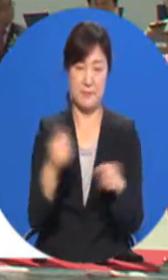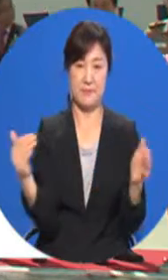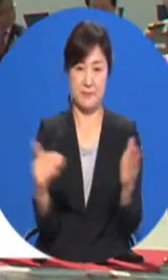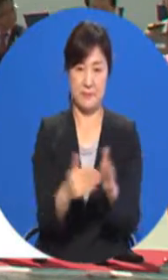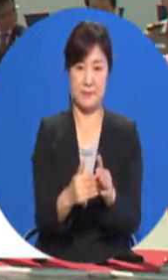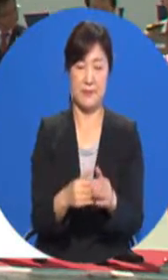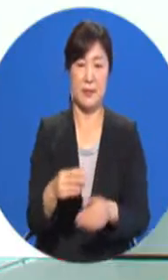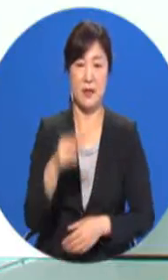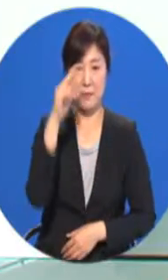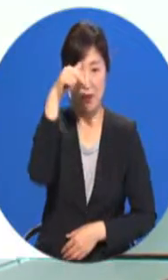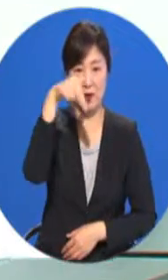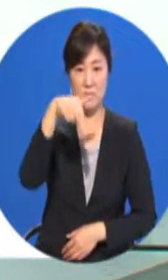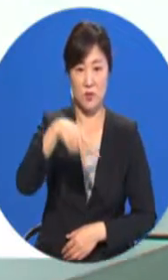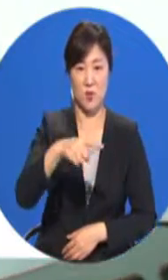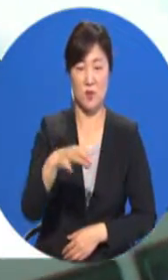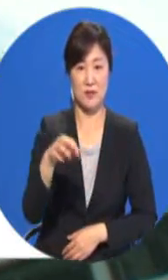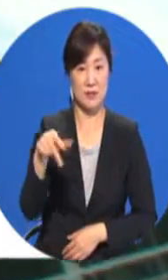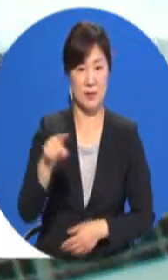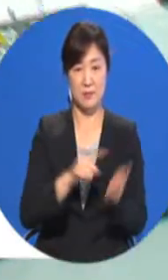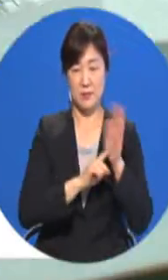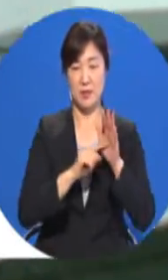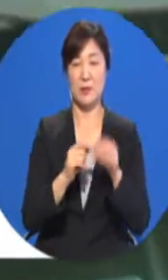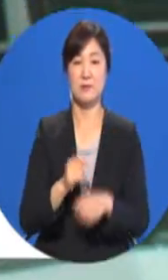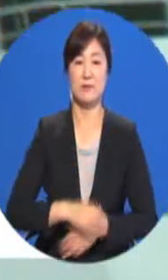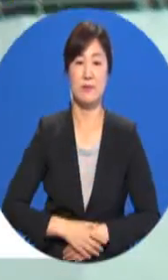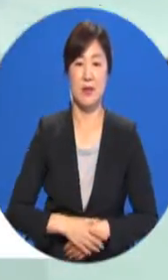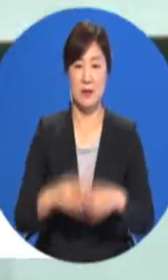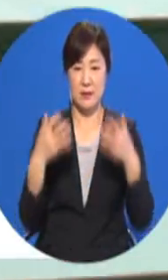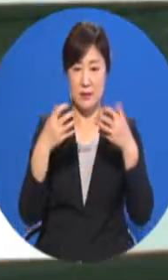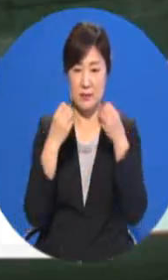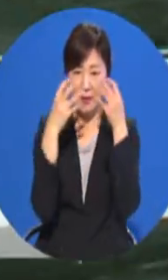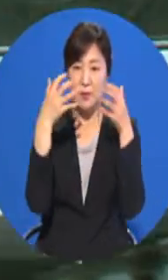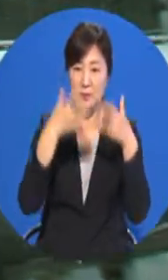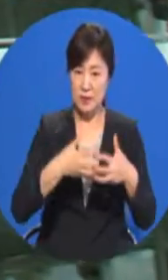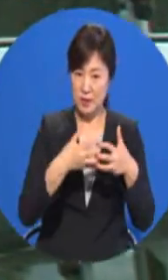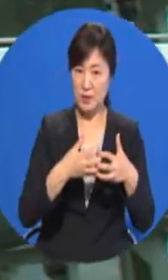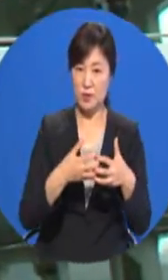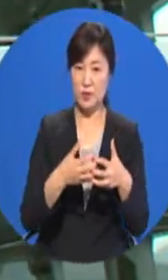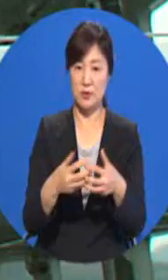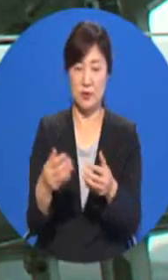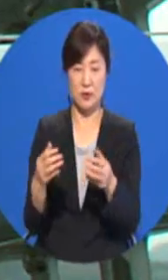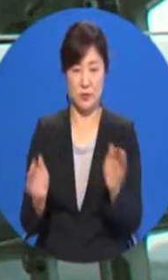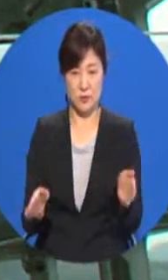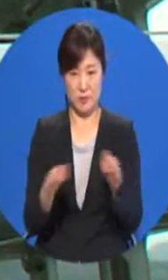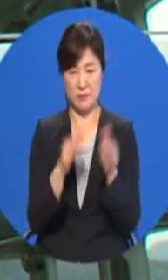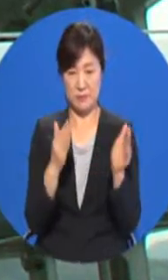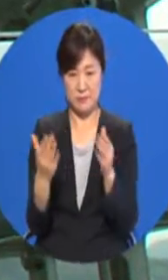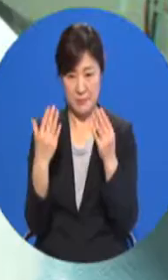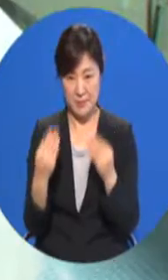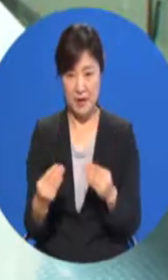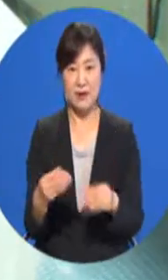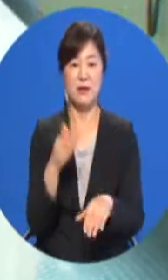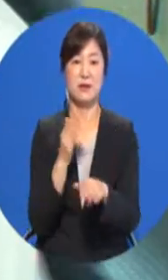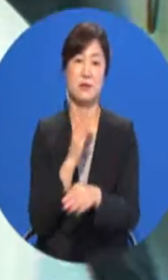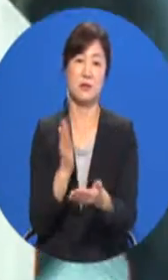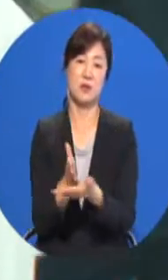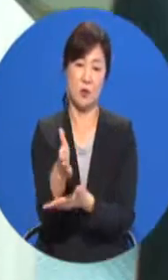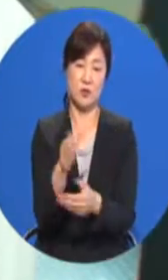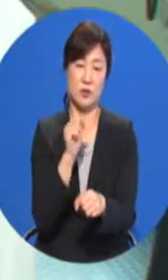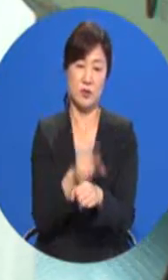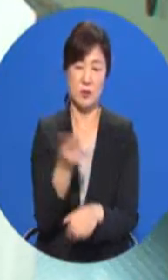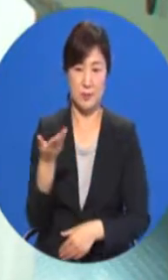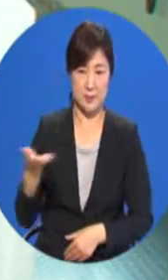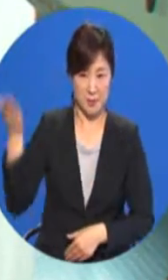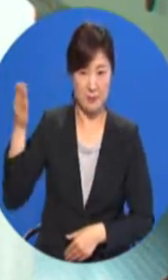박성현 총장은 최첨단 시설과 장비를 갖춘 운항 모형실 실습을 통해 학생들의 전문성을 크게 높일 수